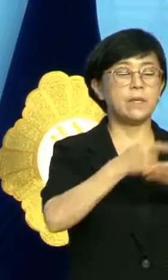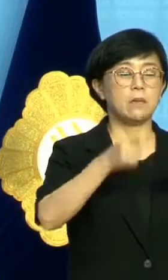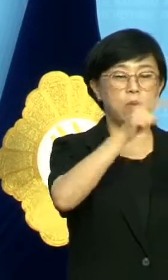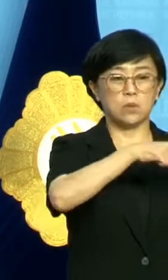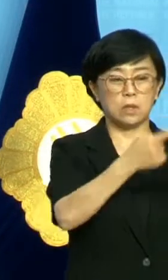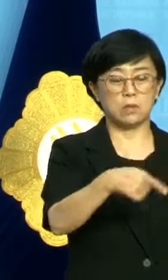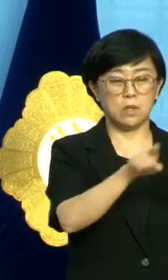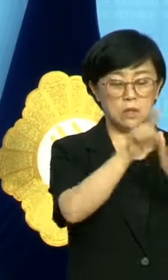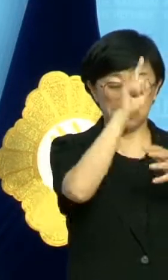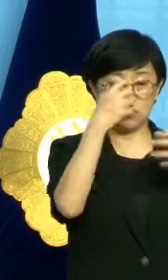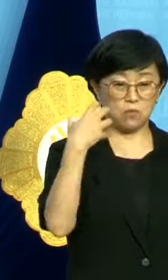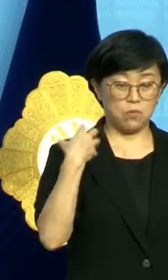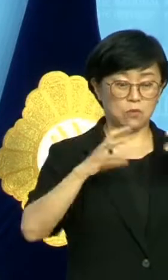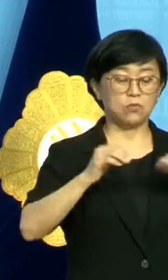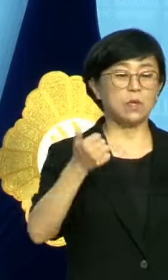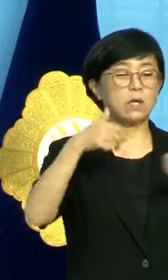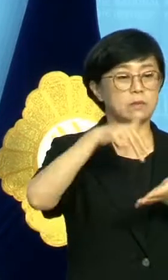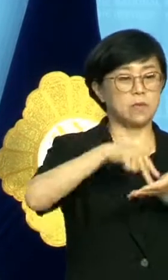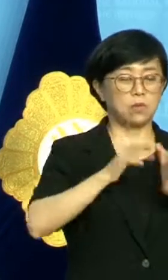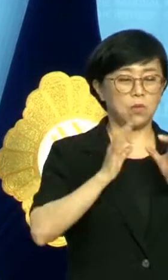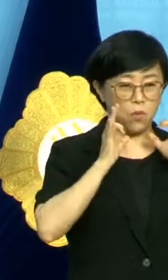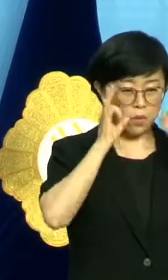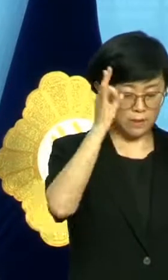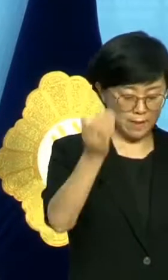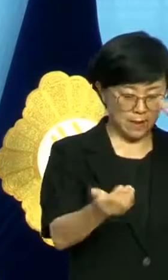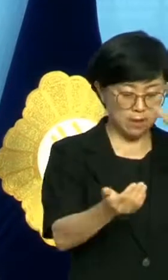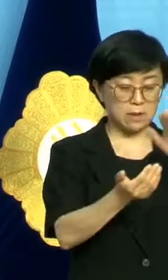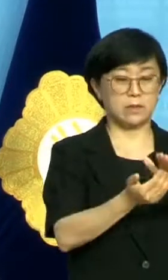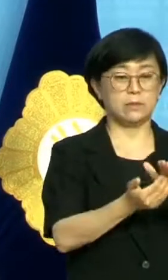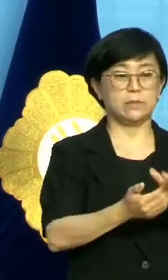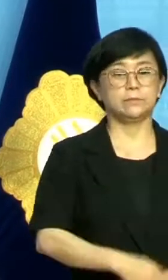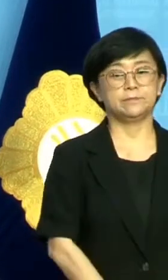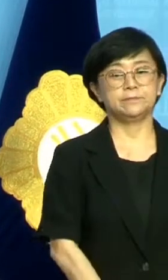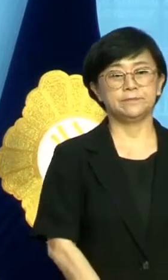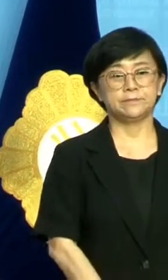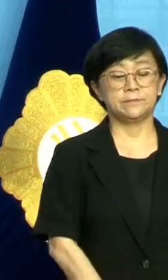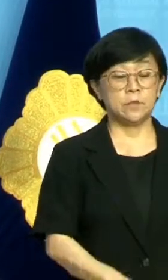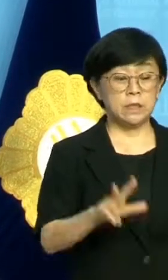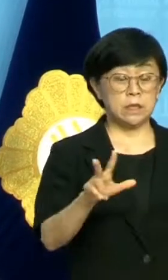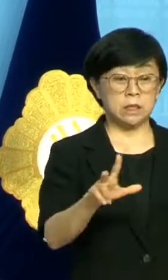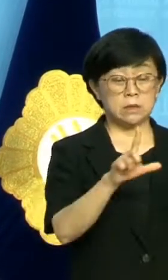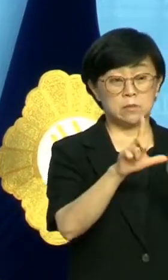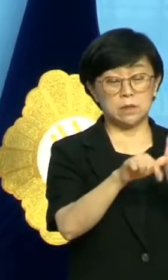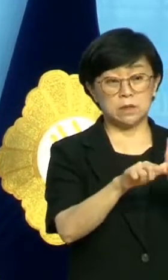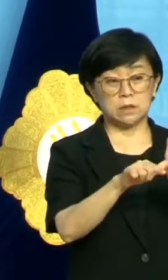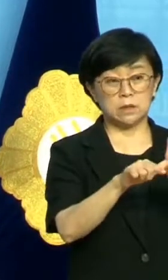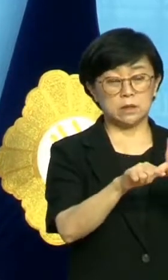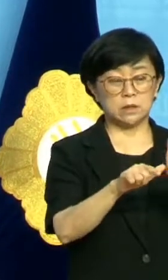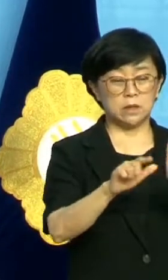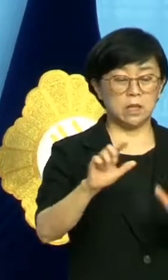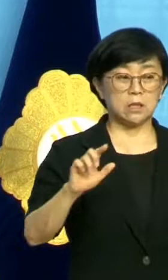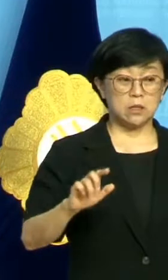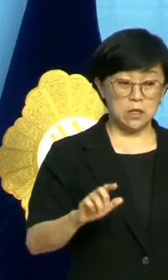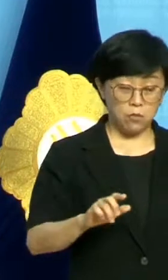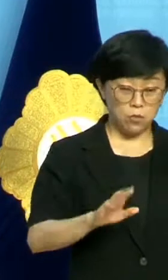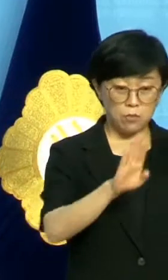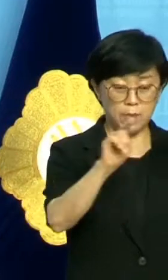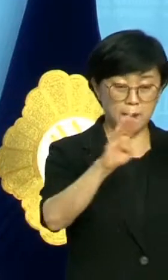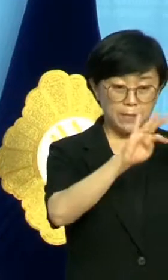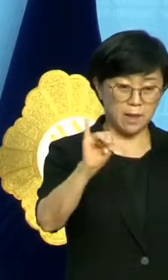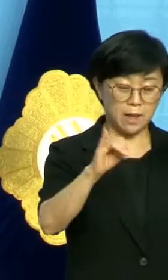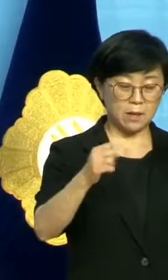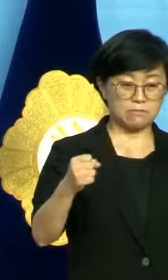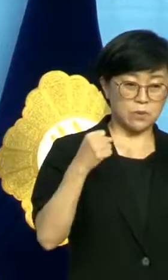정부와 국회 차원의 노력에 최선을 다하도록 하겠습니다 지금 이 시각에도 태풍 바비가 세력을